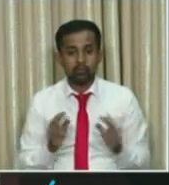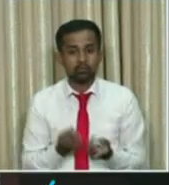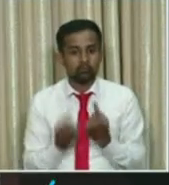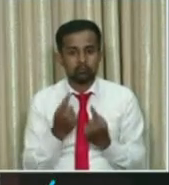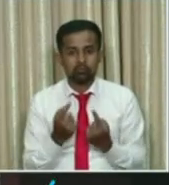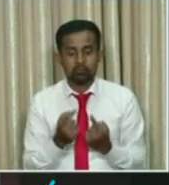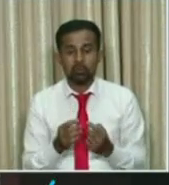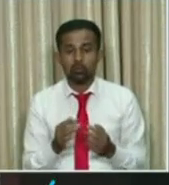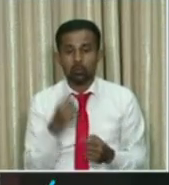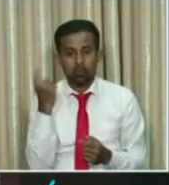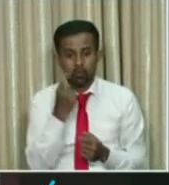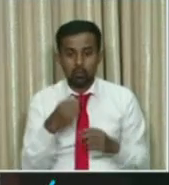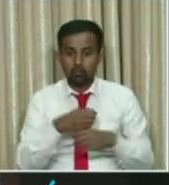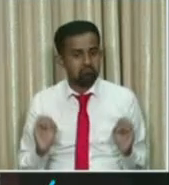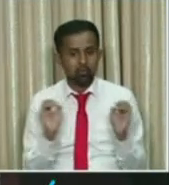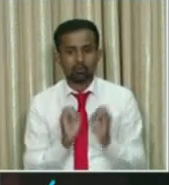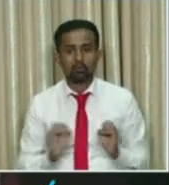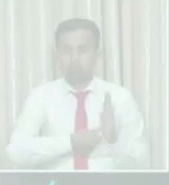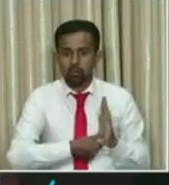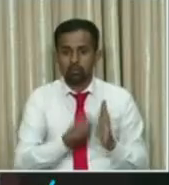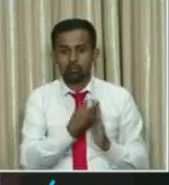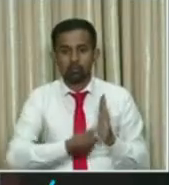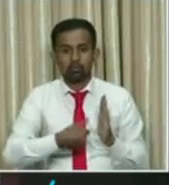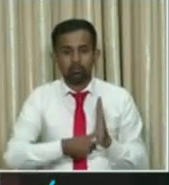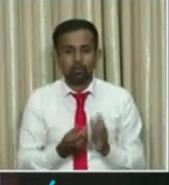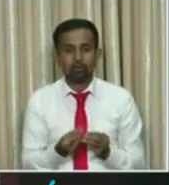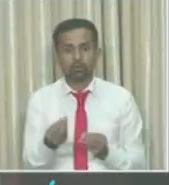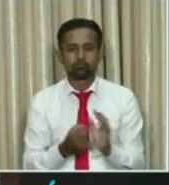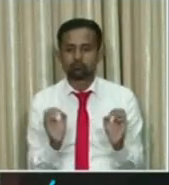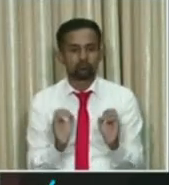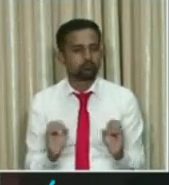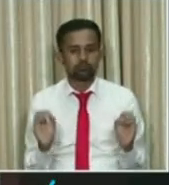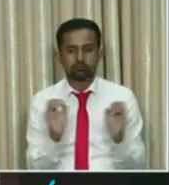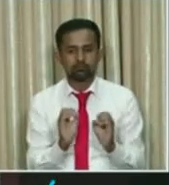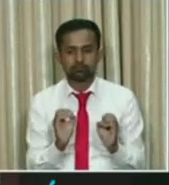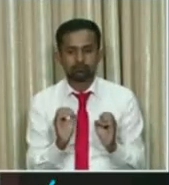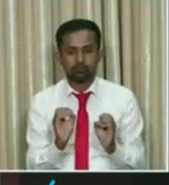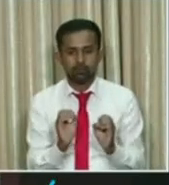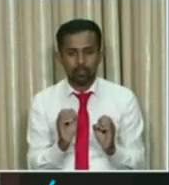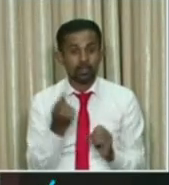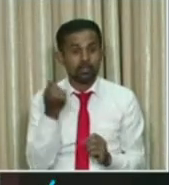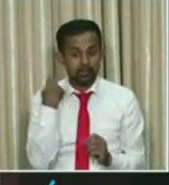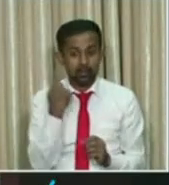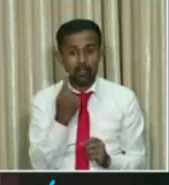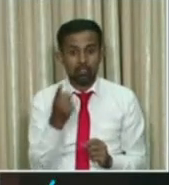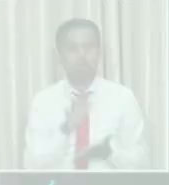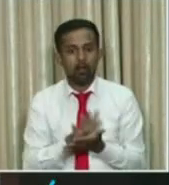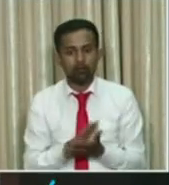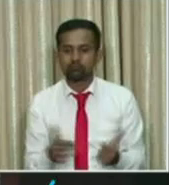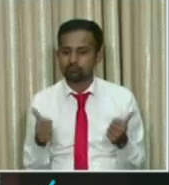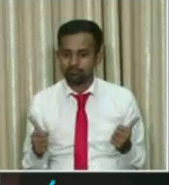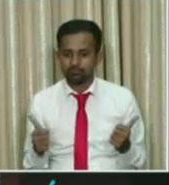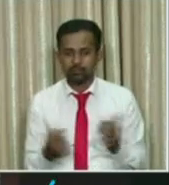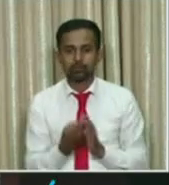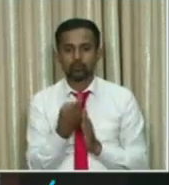සමීක්ෂණයක් ගවේෂණයක් පර්යේෂණයක් නොමැතිව අනපනත් පෙනෙන්නට අනුමැතිය ලබා දුන්නා. මම දකින්නේ ඊයේ දවස් අපිට සතුටට කාරණාවක් වගේම